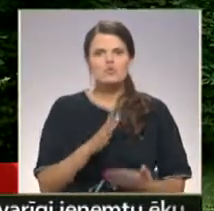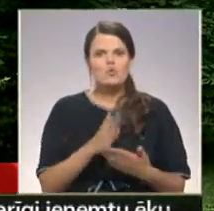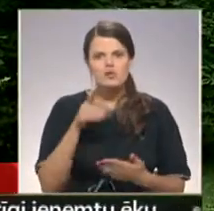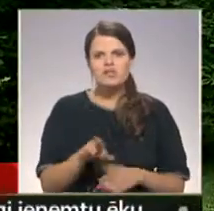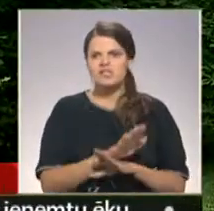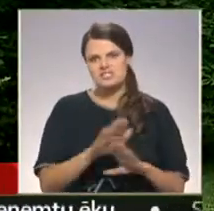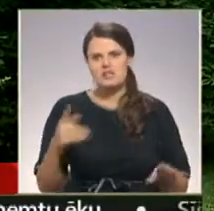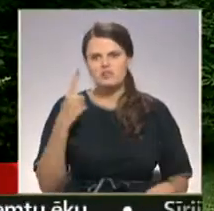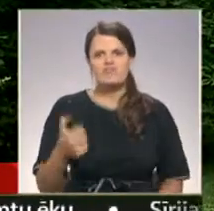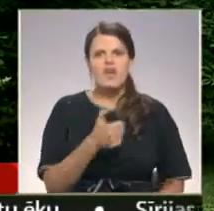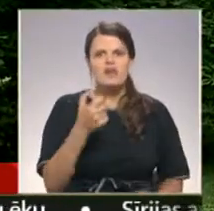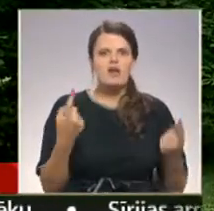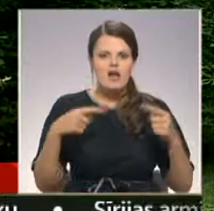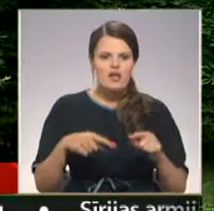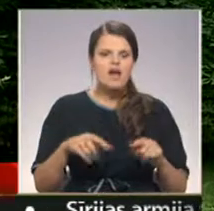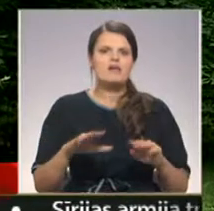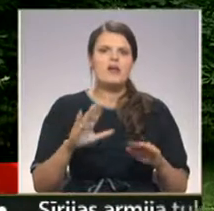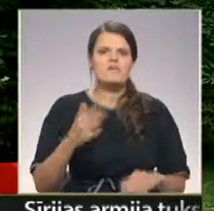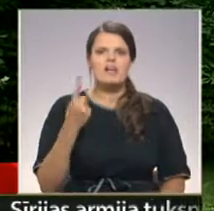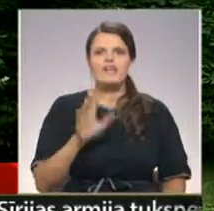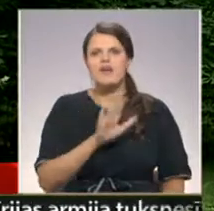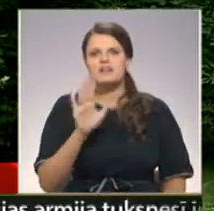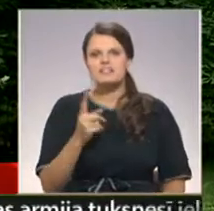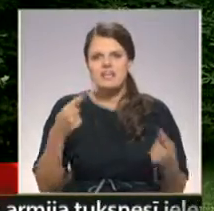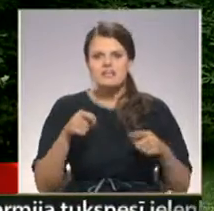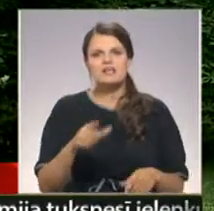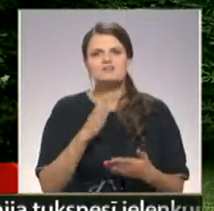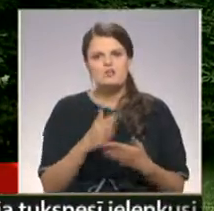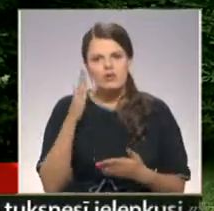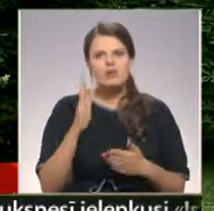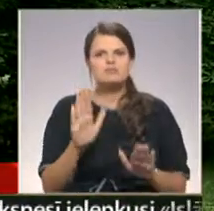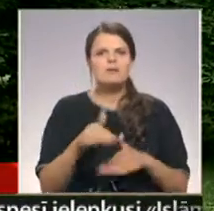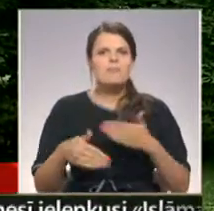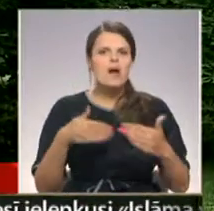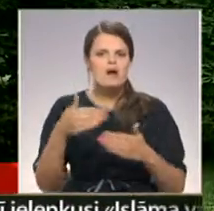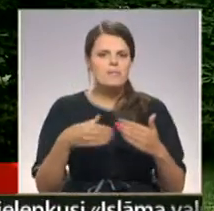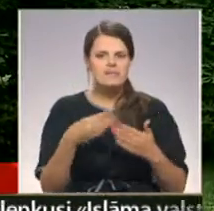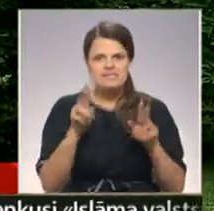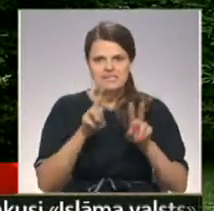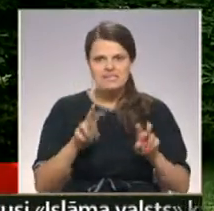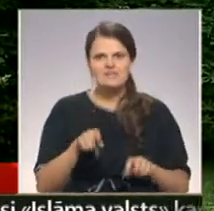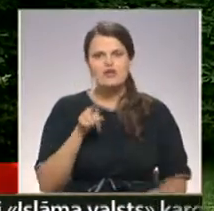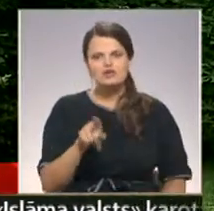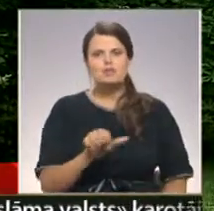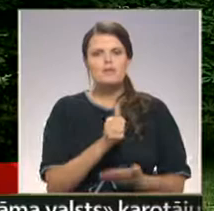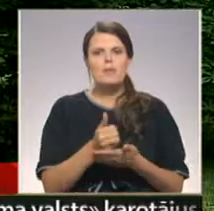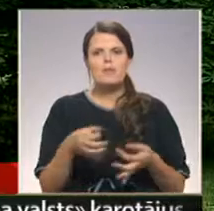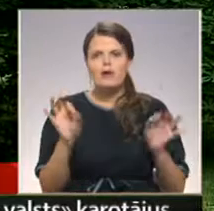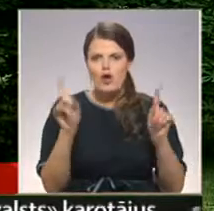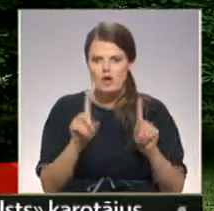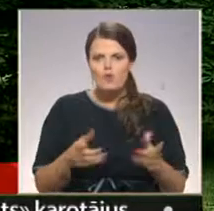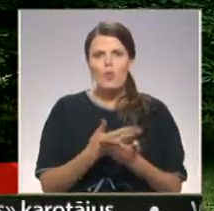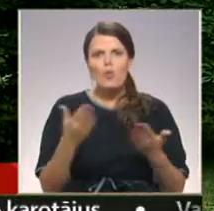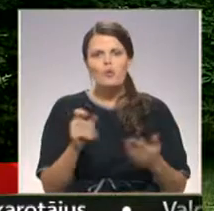tas nenotiks viena gada laikā, vienas dienas laikā. Tas noteikti notiks pakāpeniski, izvērtējot šīs te prioritātes, izvērtējot,